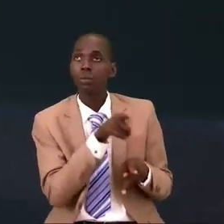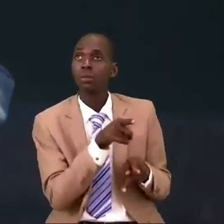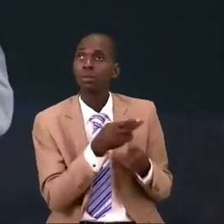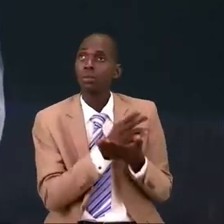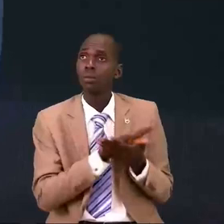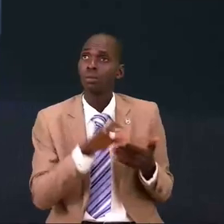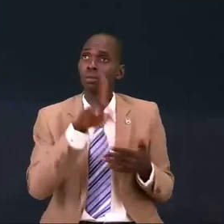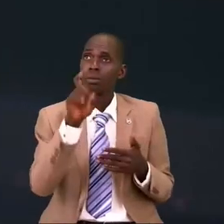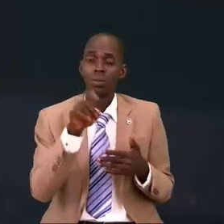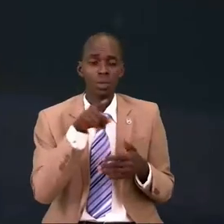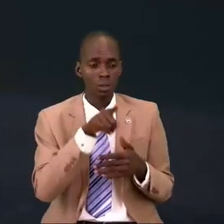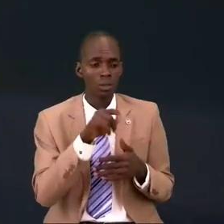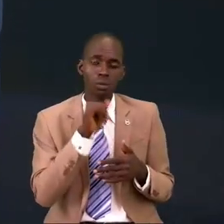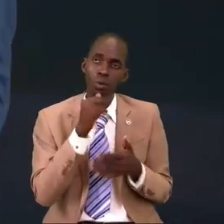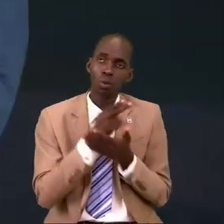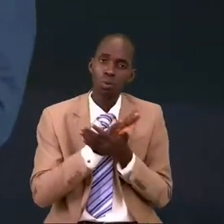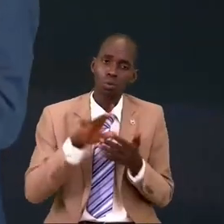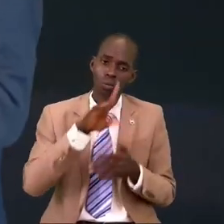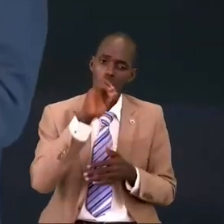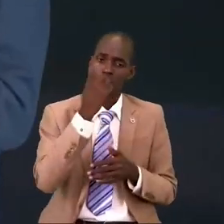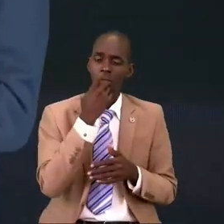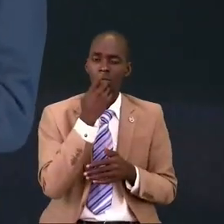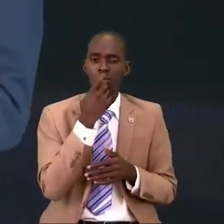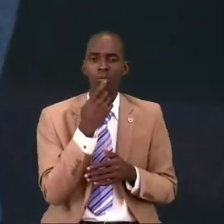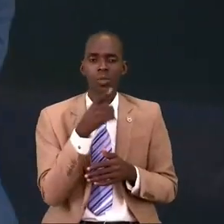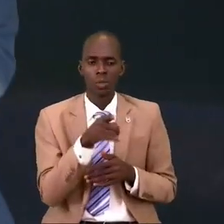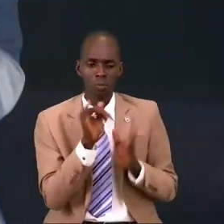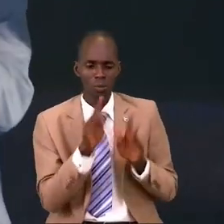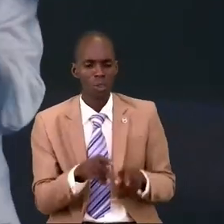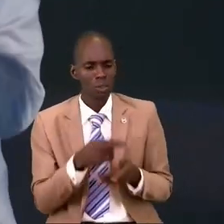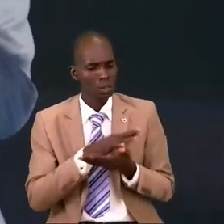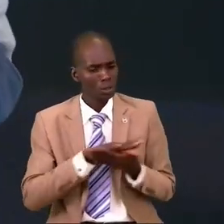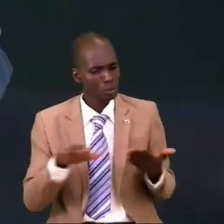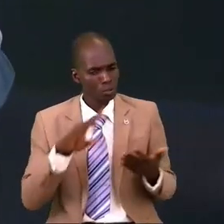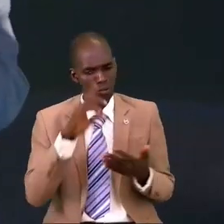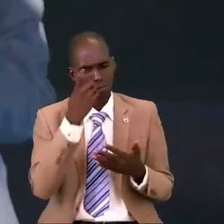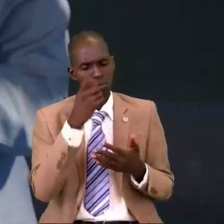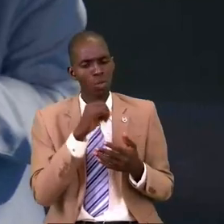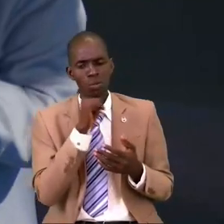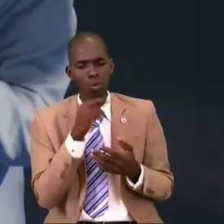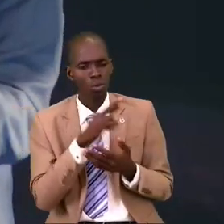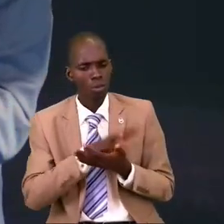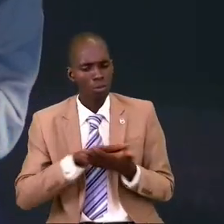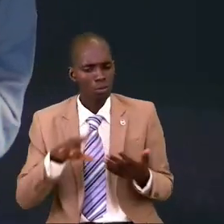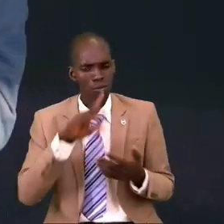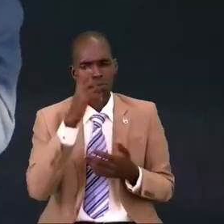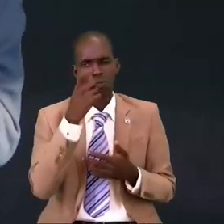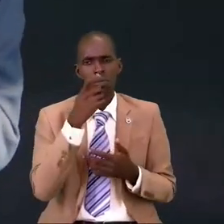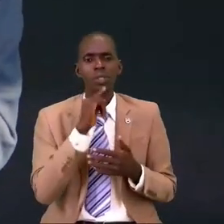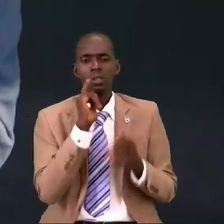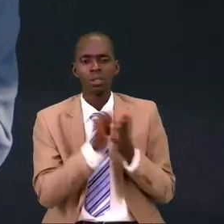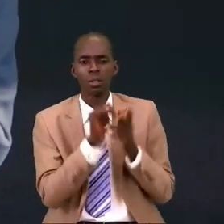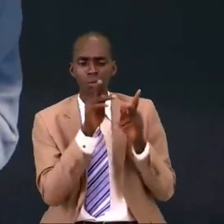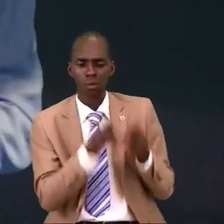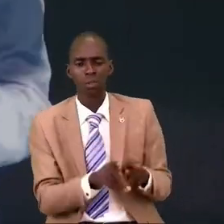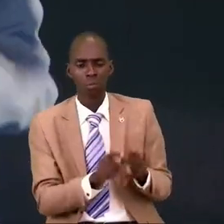est injuste? Est-ce qu'il est vraiment digne du royaume ou indigne du royaume? Heureux